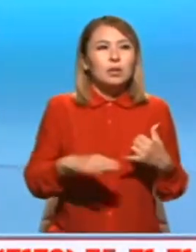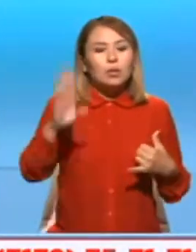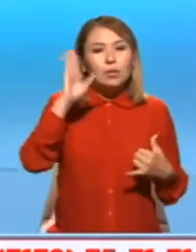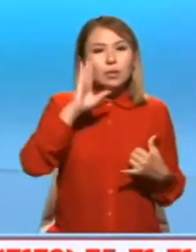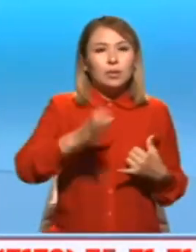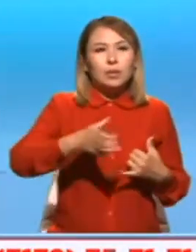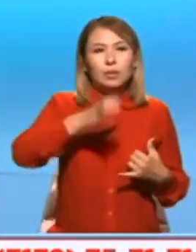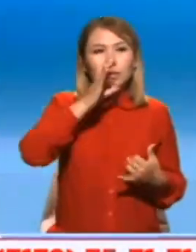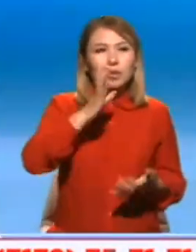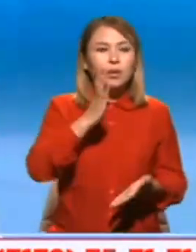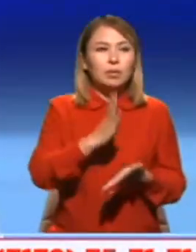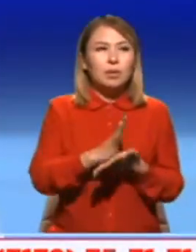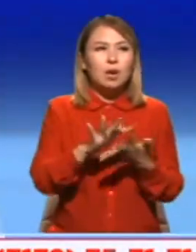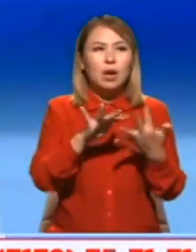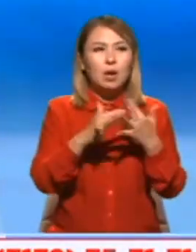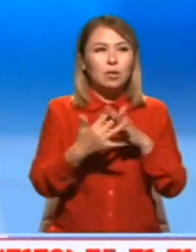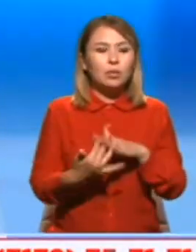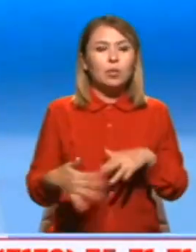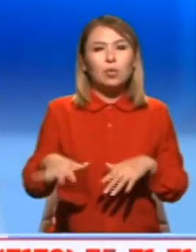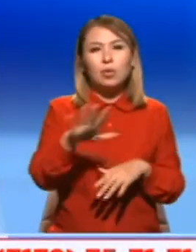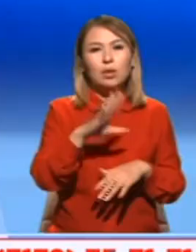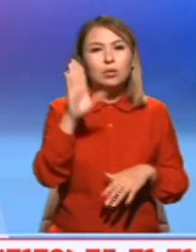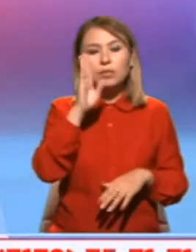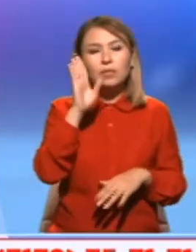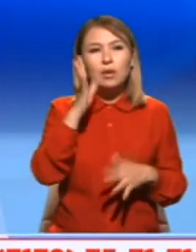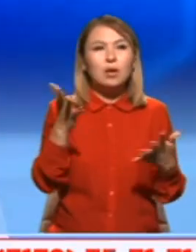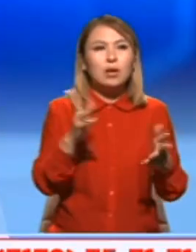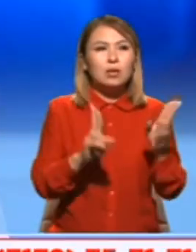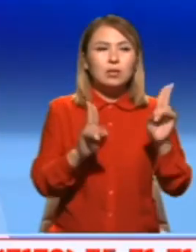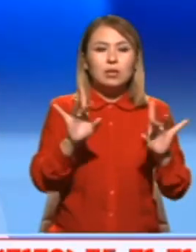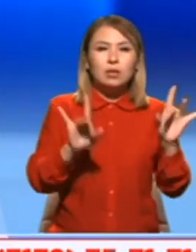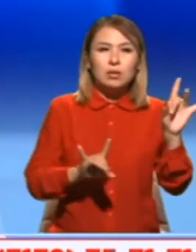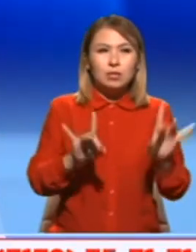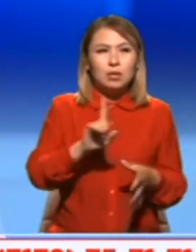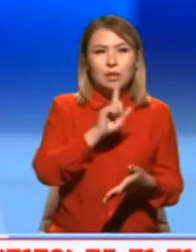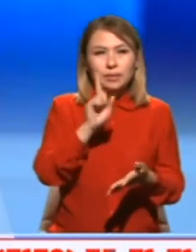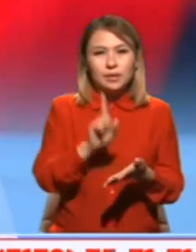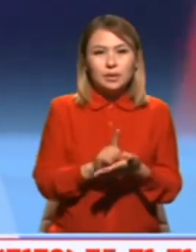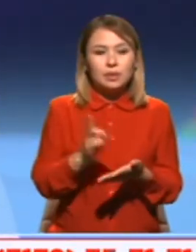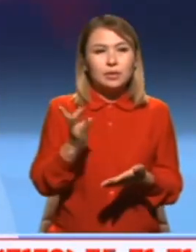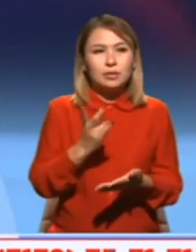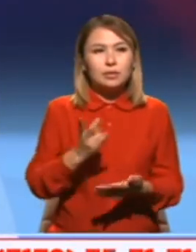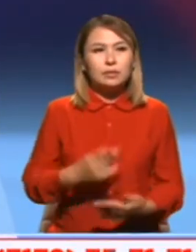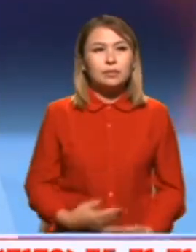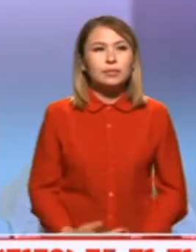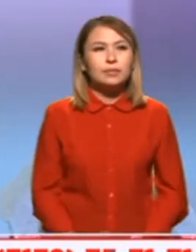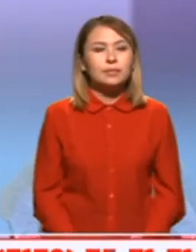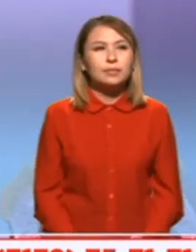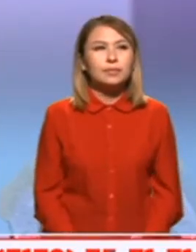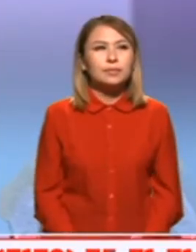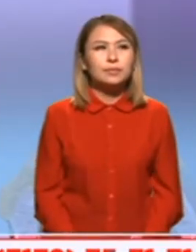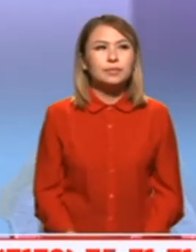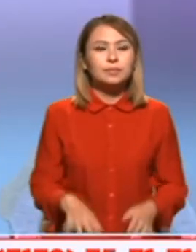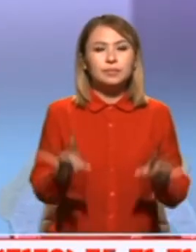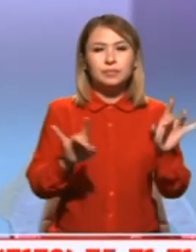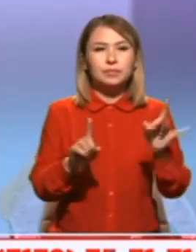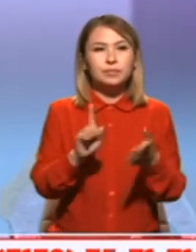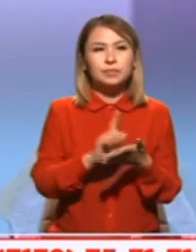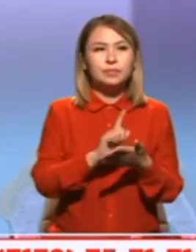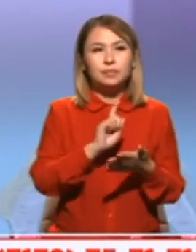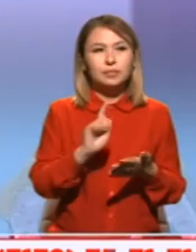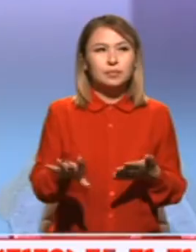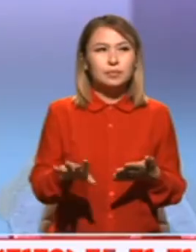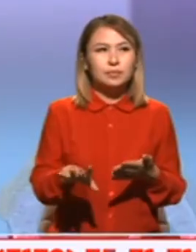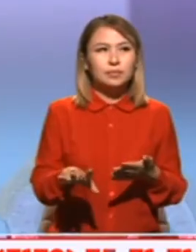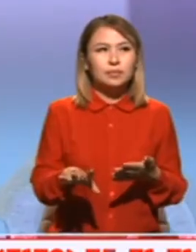ішетін тұрғындар бар елімізде. Олар суды қалай ішу керек? Қайнатып ішу керек пе міндетті түрде? Осыны айта кетсек. Жоқ, ол қайнатудың қажеті жоқ. Кәдімгі